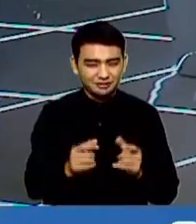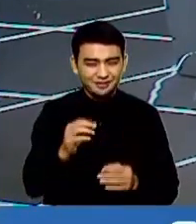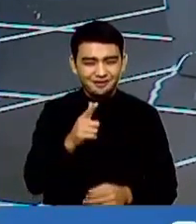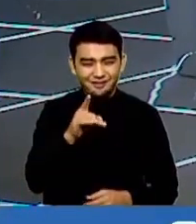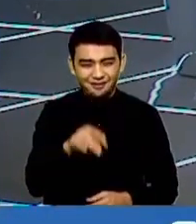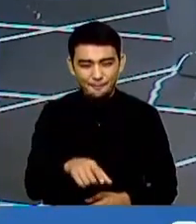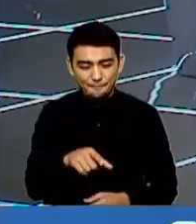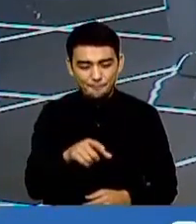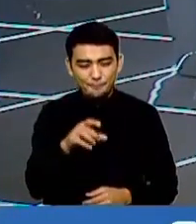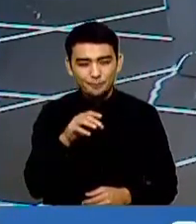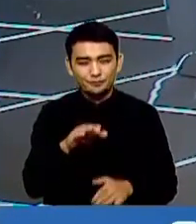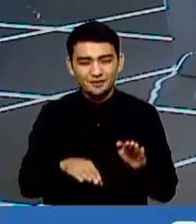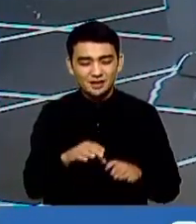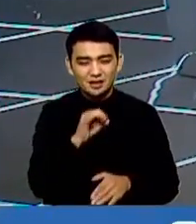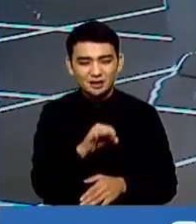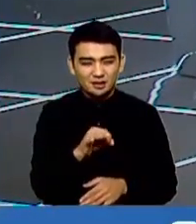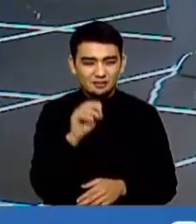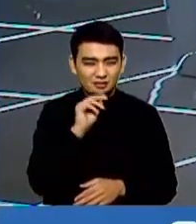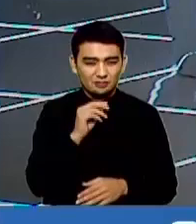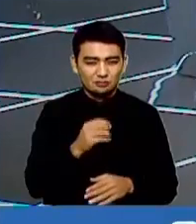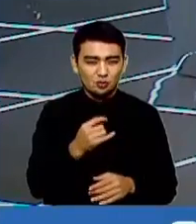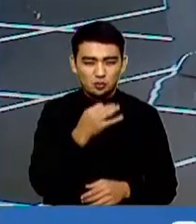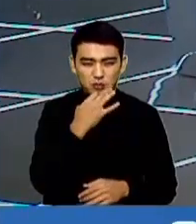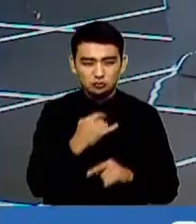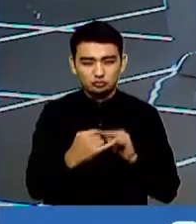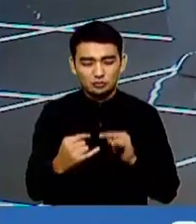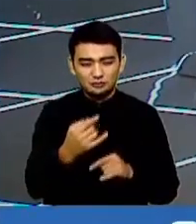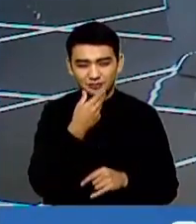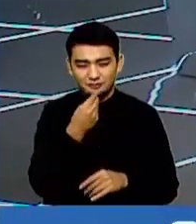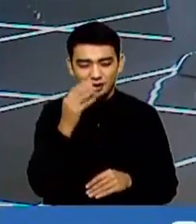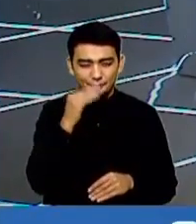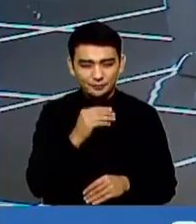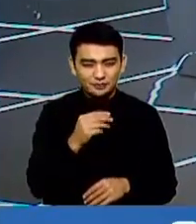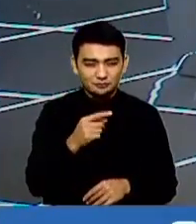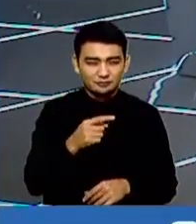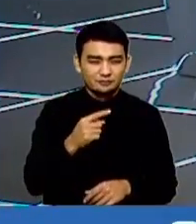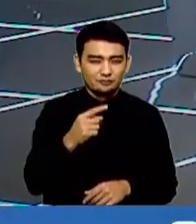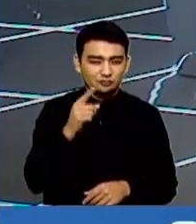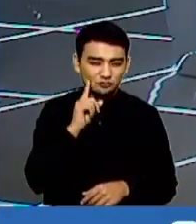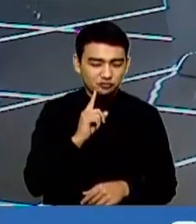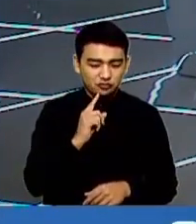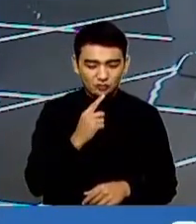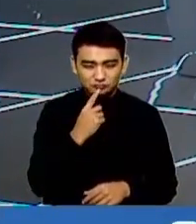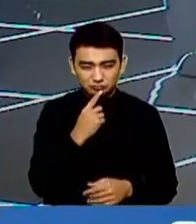каждый дом ароматом уюта и станет украшением любого дастрахана. Обладает великолепным, терпким